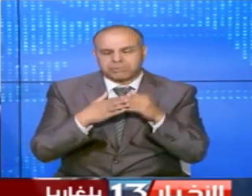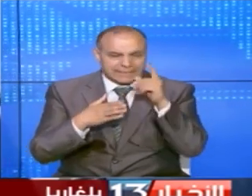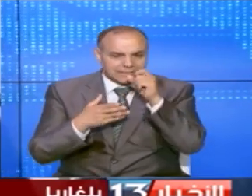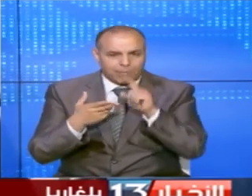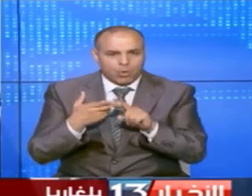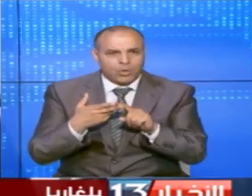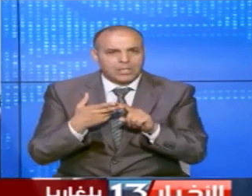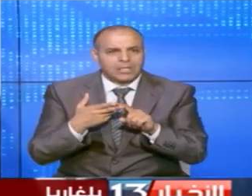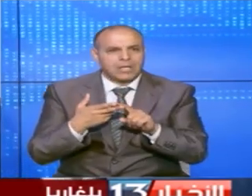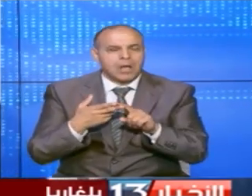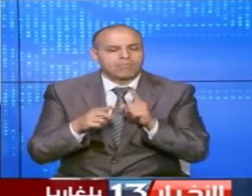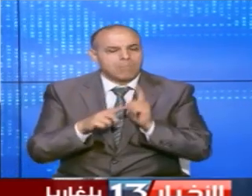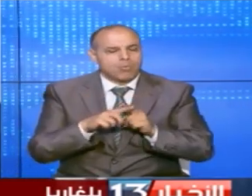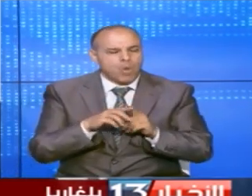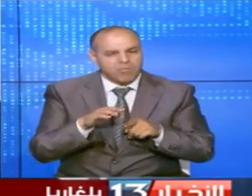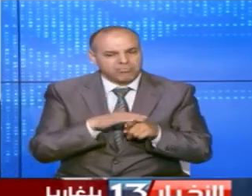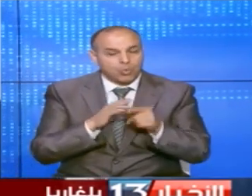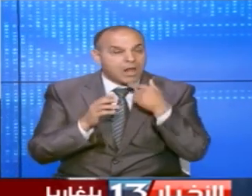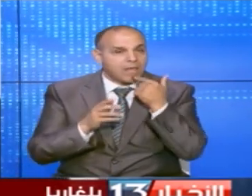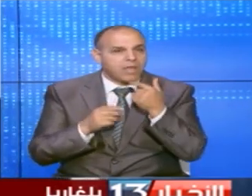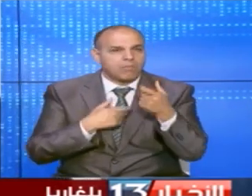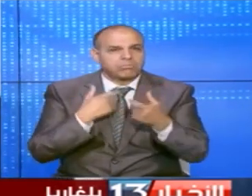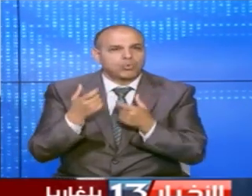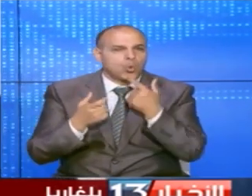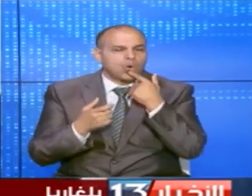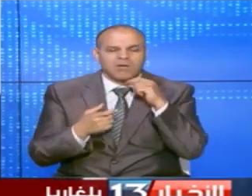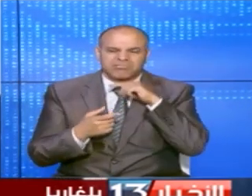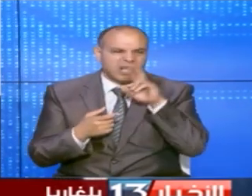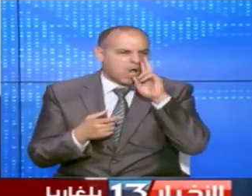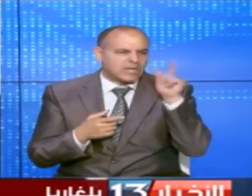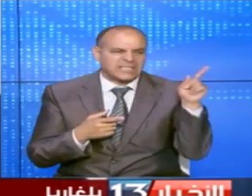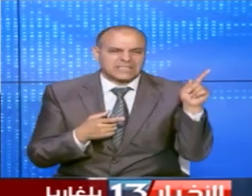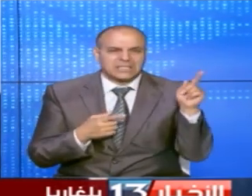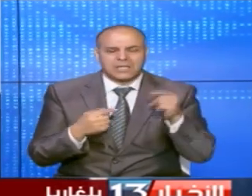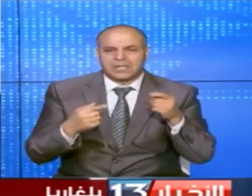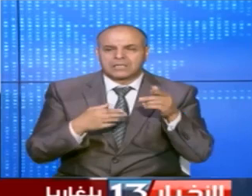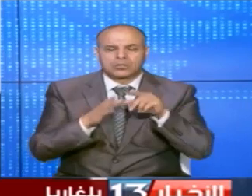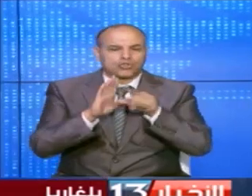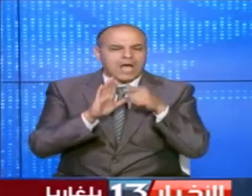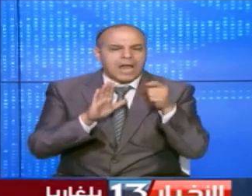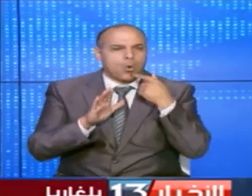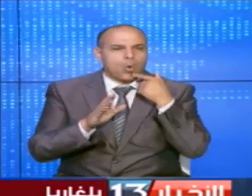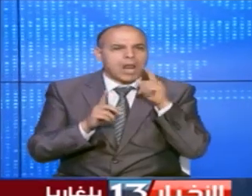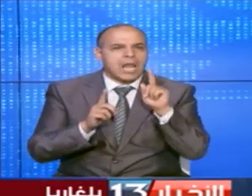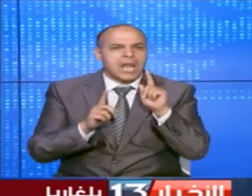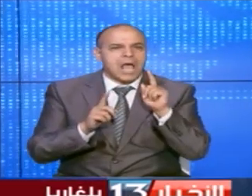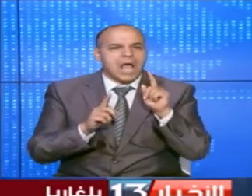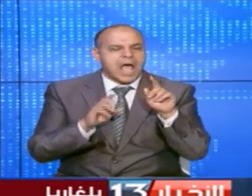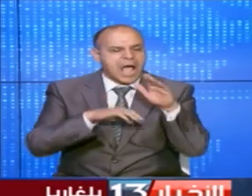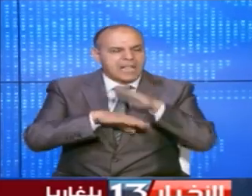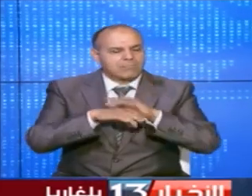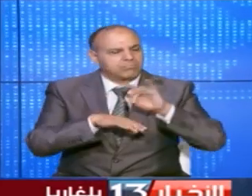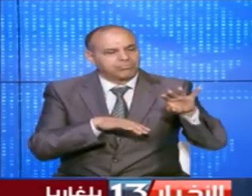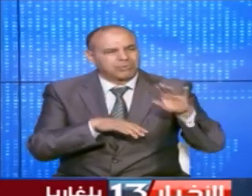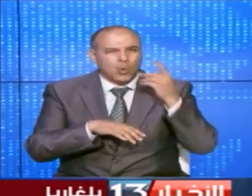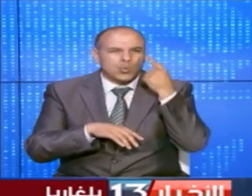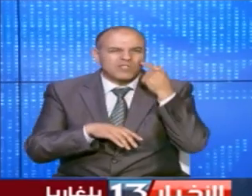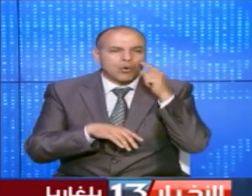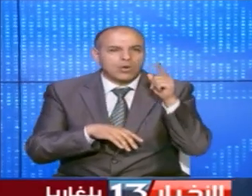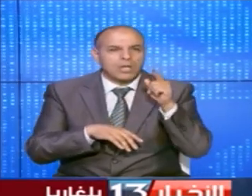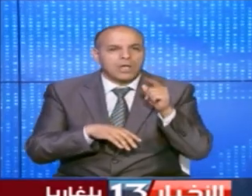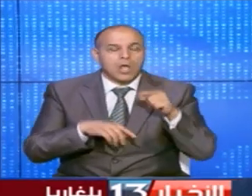تحيات ممنوعه هاتفين بعبارات عنصريه رافعين شعارات لاحترام وتاتي استقاله